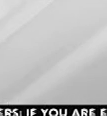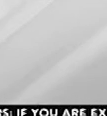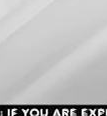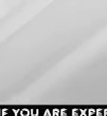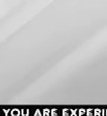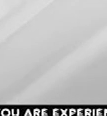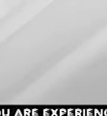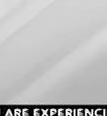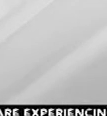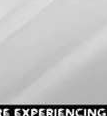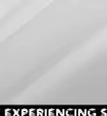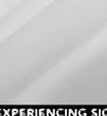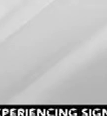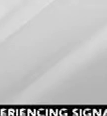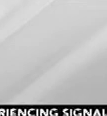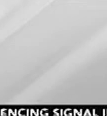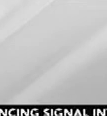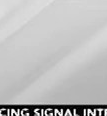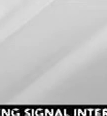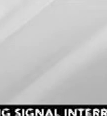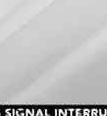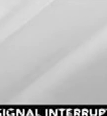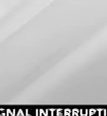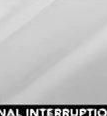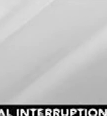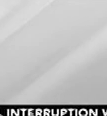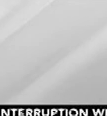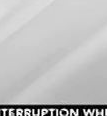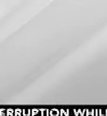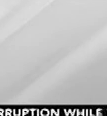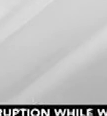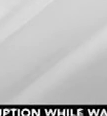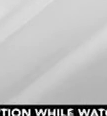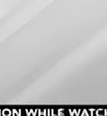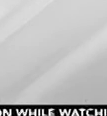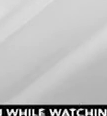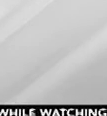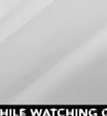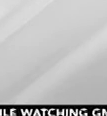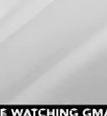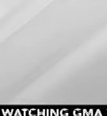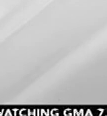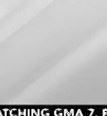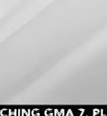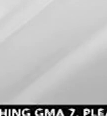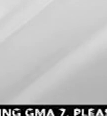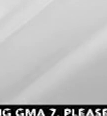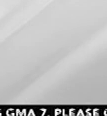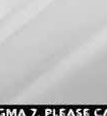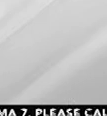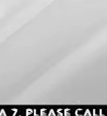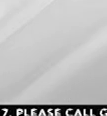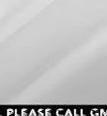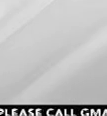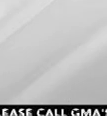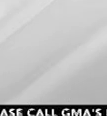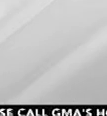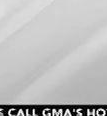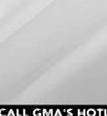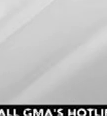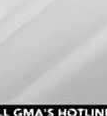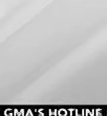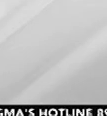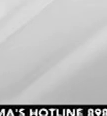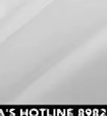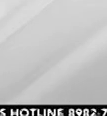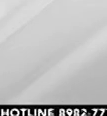staffing sana, mas merong pahinga ang mga nurses at hindi sila masyadong pagod